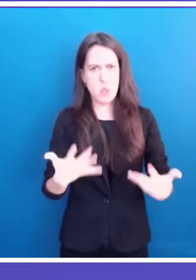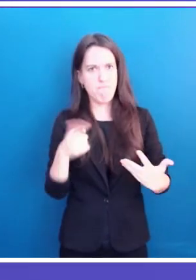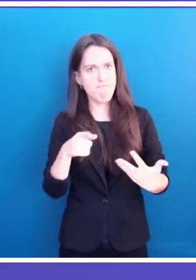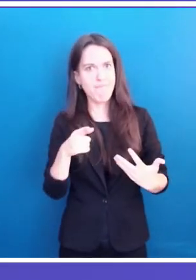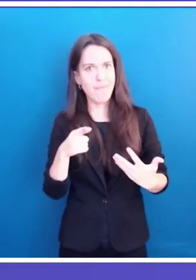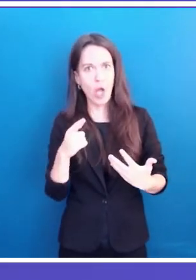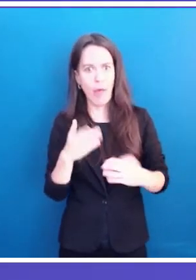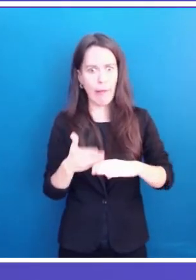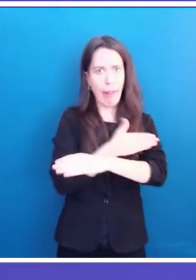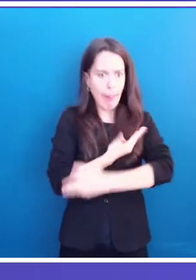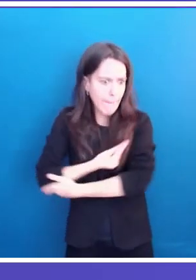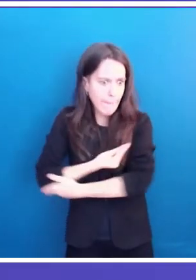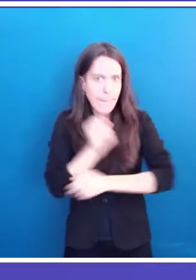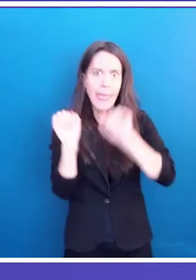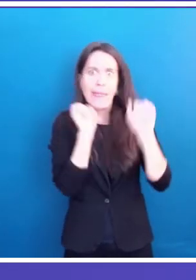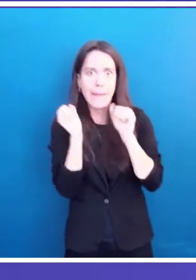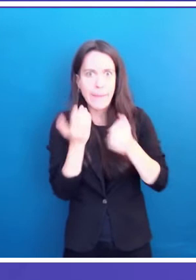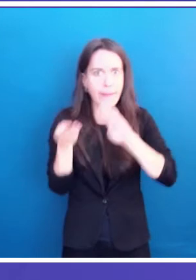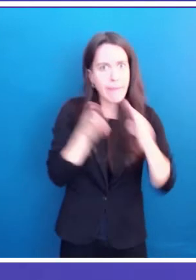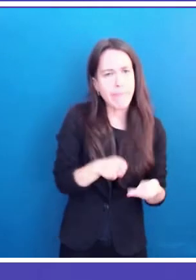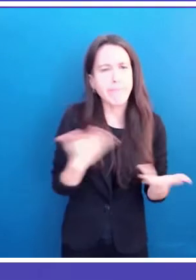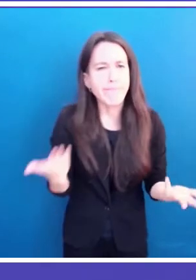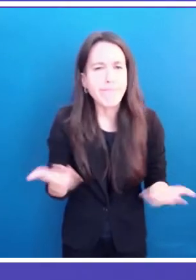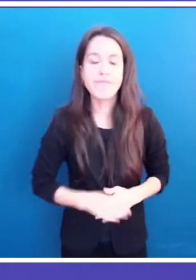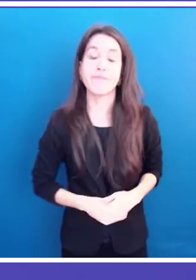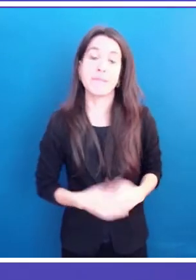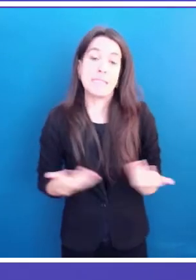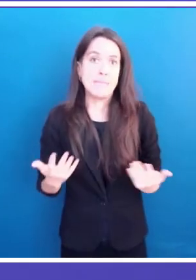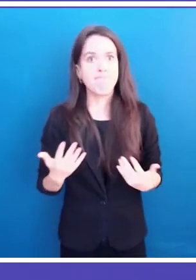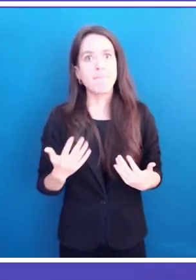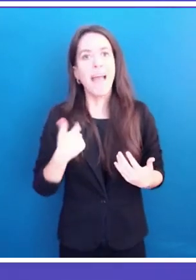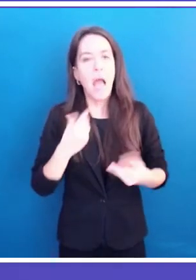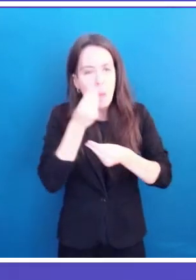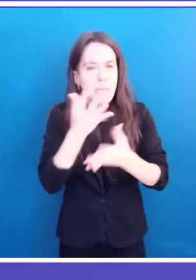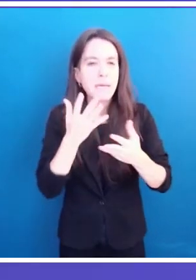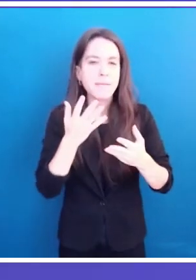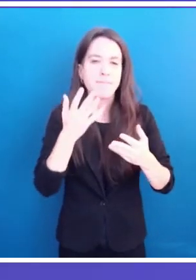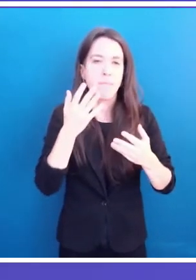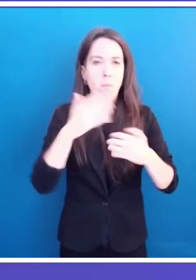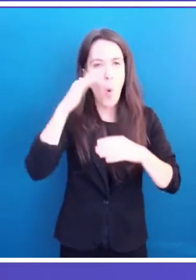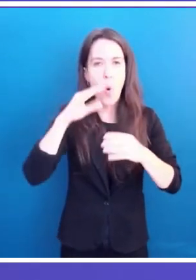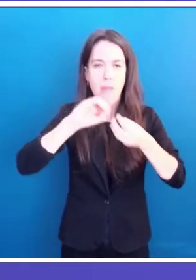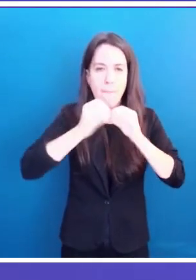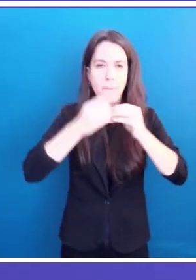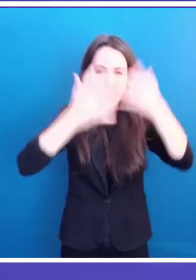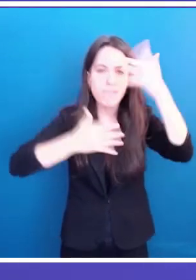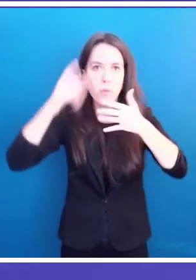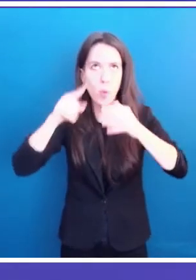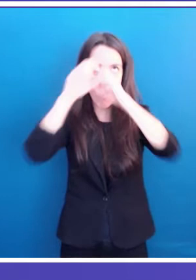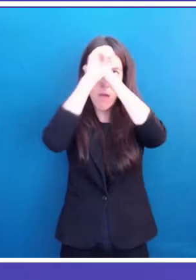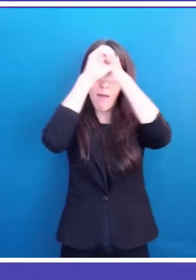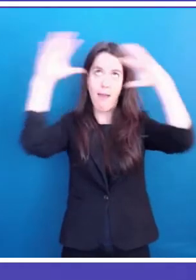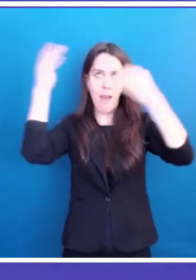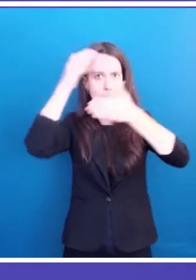فقط أقدم لكم بعض الأرقام وبعض الإحصاءات حول انعدام المساواة بين النساء والرجال،